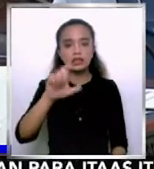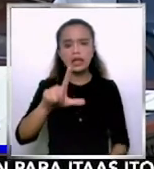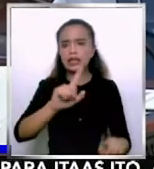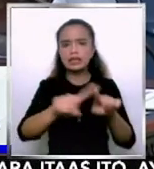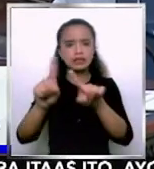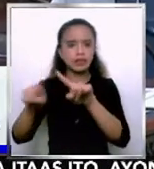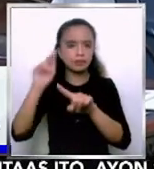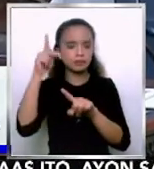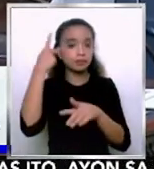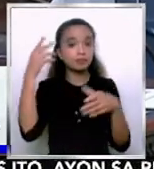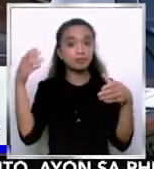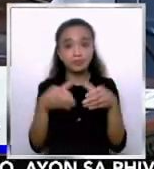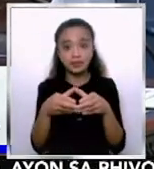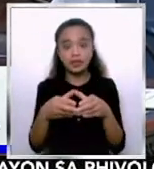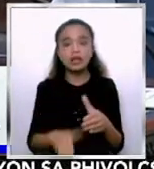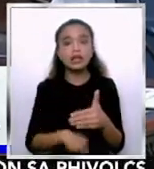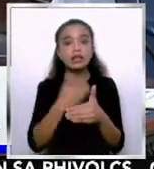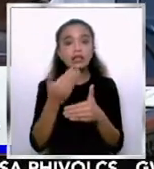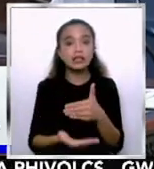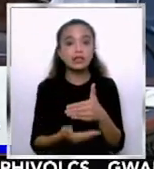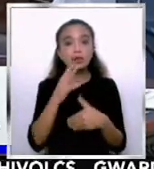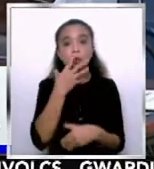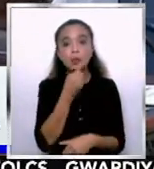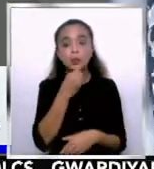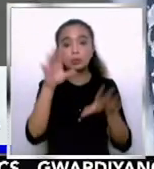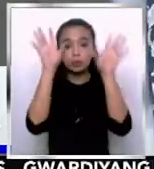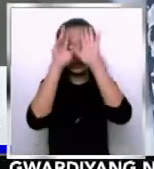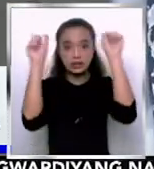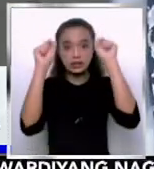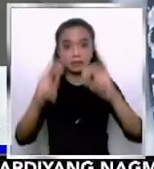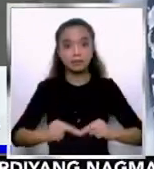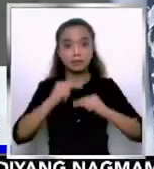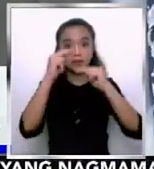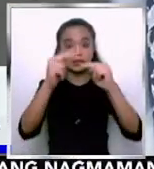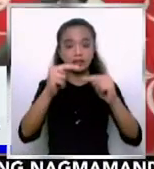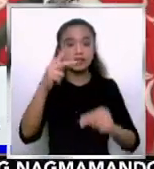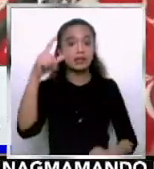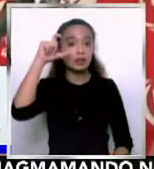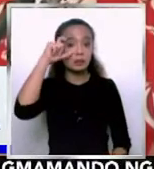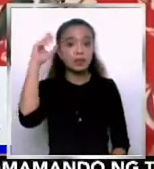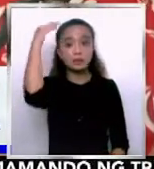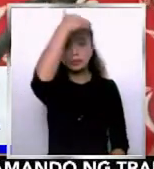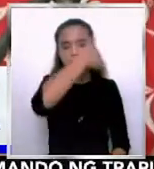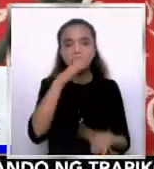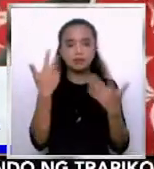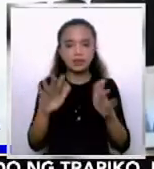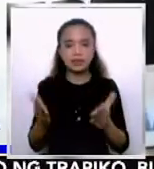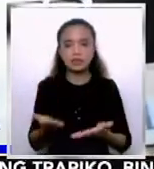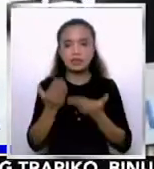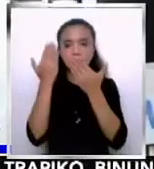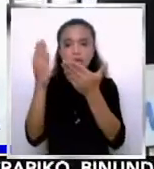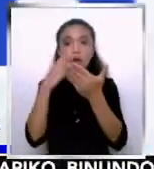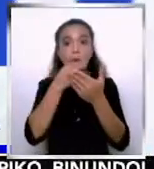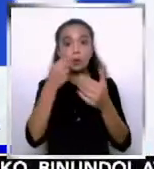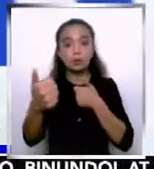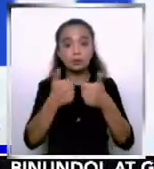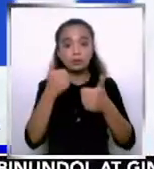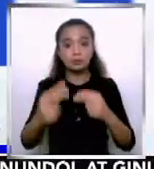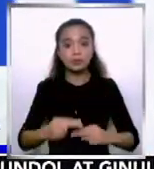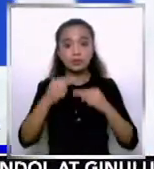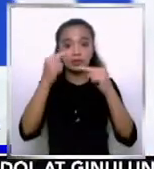Sa mga presidential candidates, si Senador Ping Lacson pa lang ang naghahain ng SOCE. Sa mga tumakbong vice president, wala pang naghahain